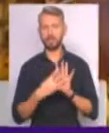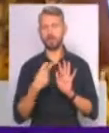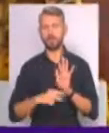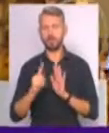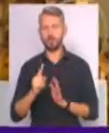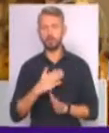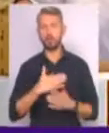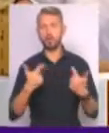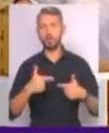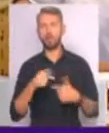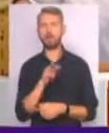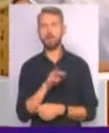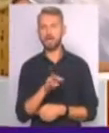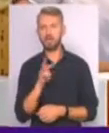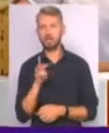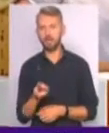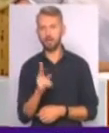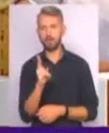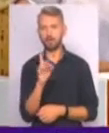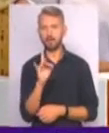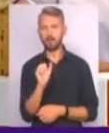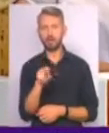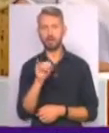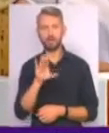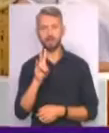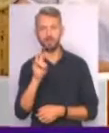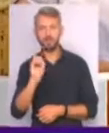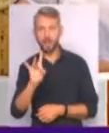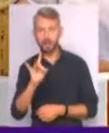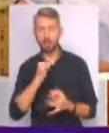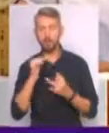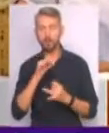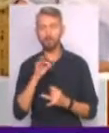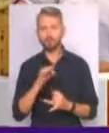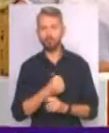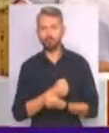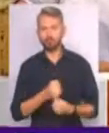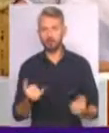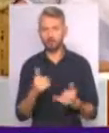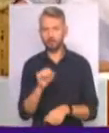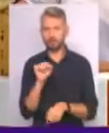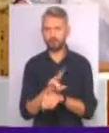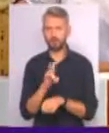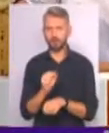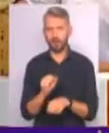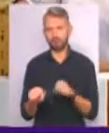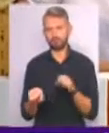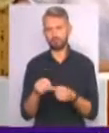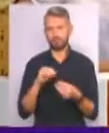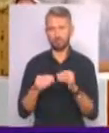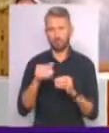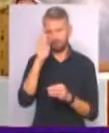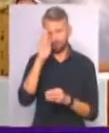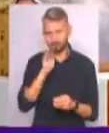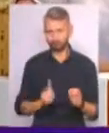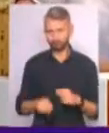223-0971. Моя гостя Марина Михайлівна Крапівнер. Говоримо про ожиріння. А зараз ми зупинились на еректильній дисфункції. Ви вже